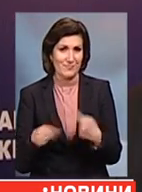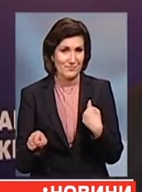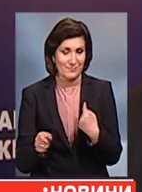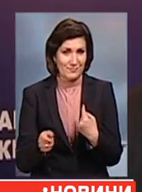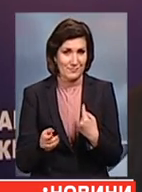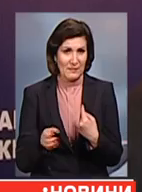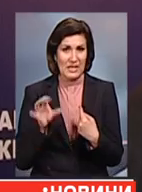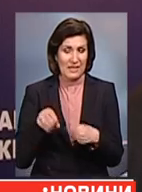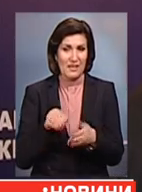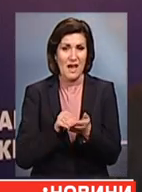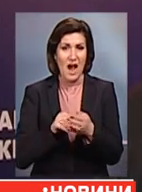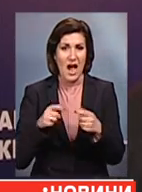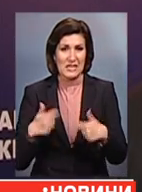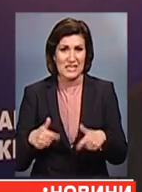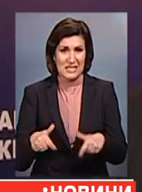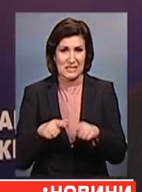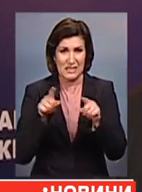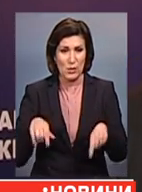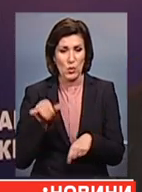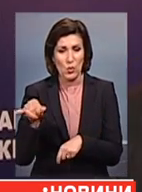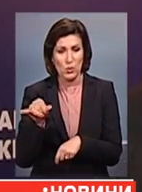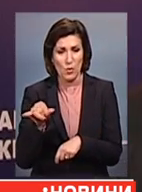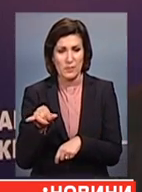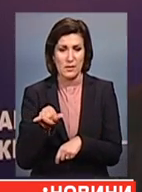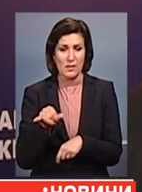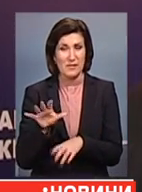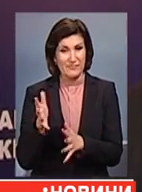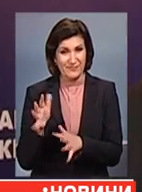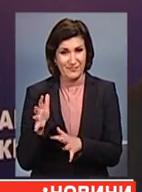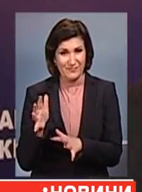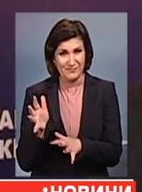протилежне, і атестаційний лист у нього, ну, скажімо так, не